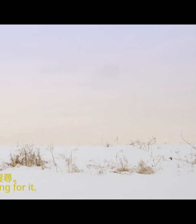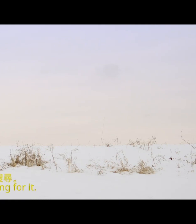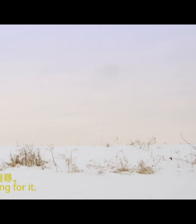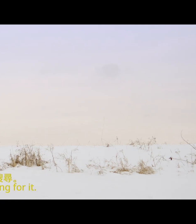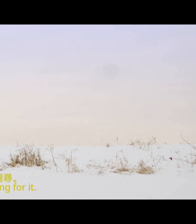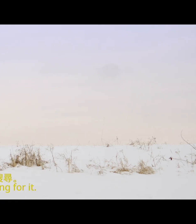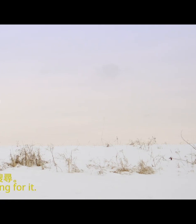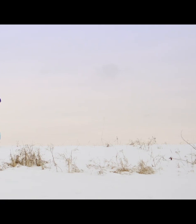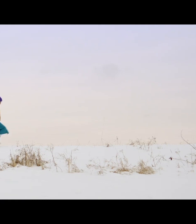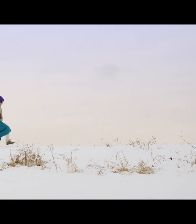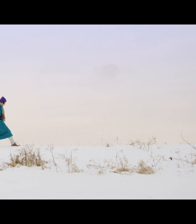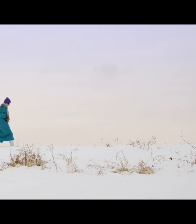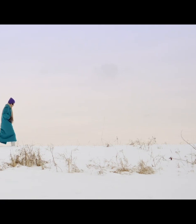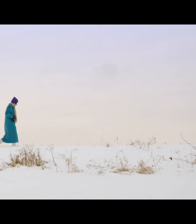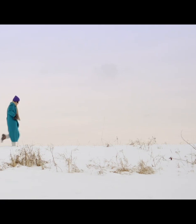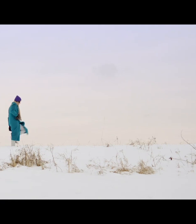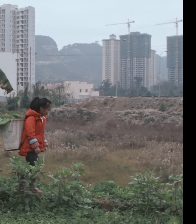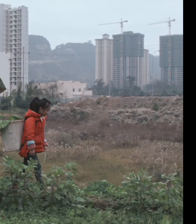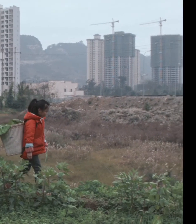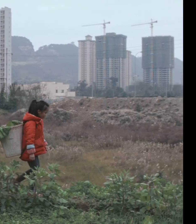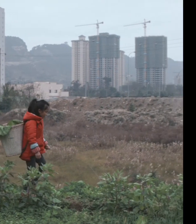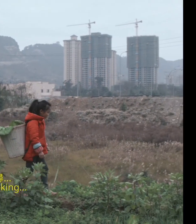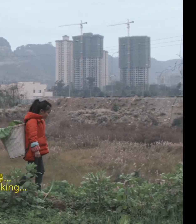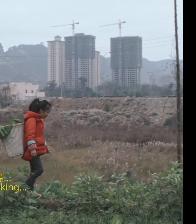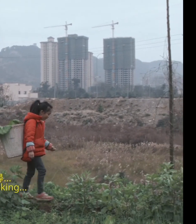我在搜寻